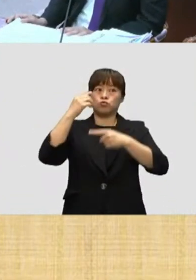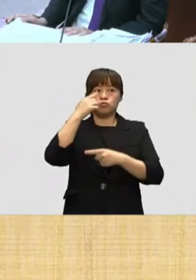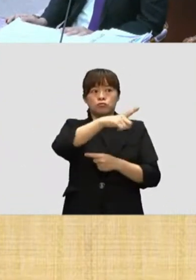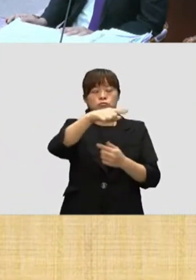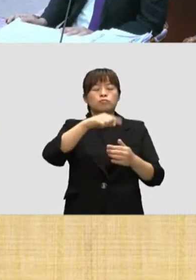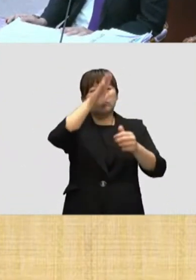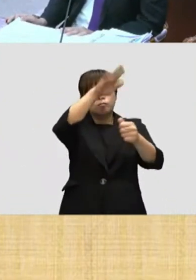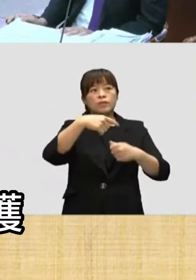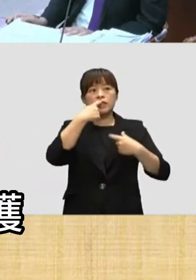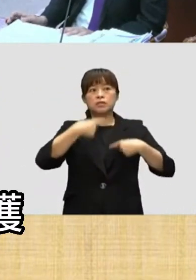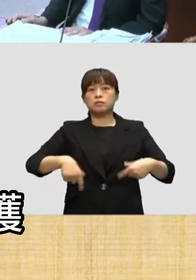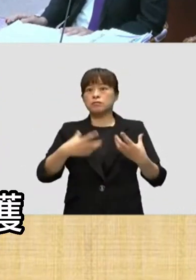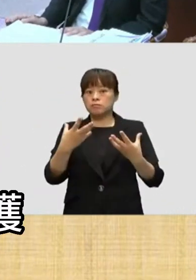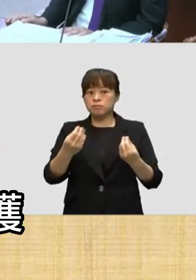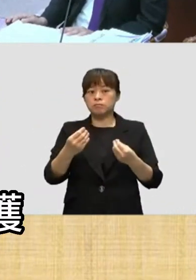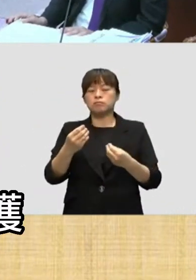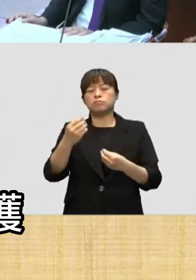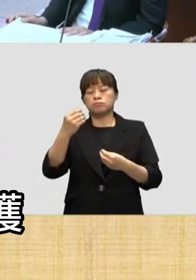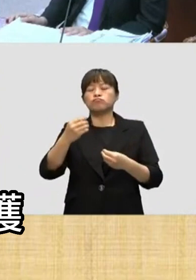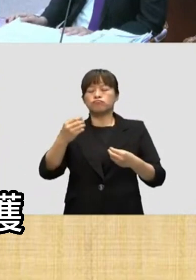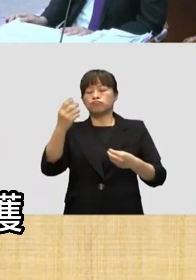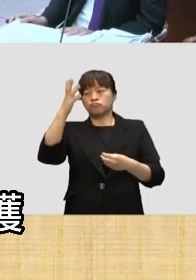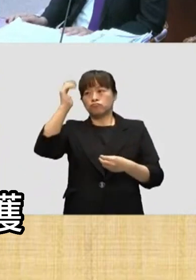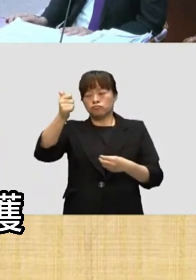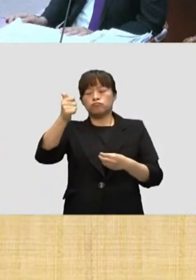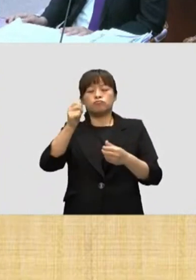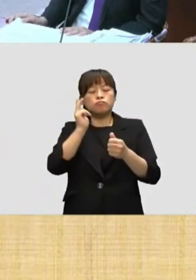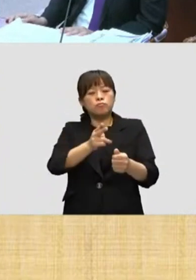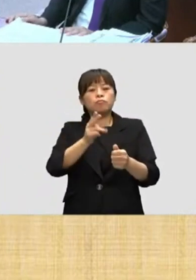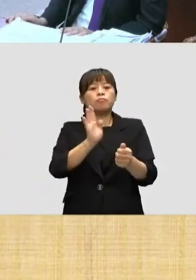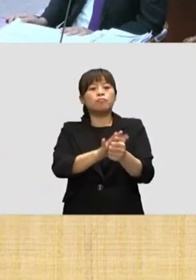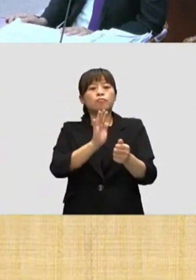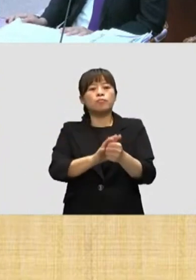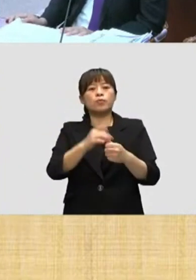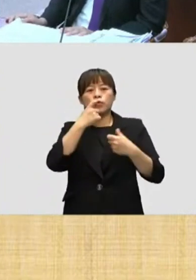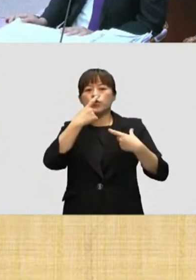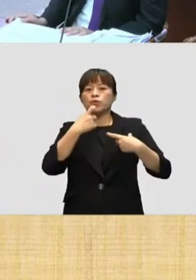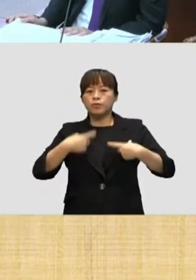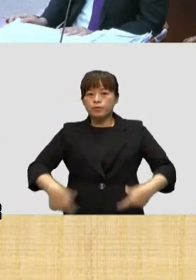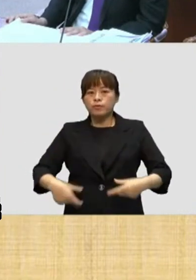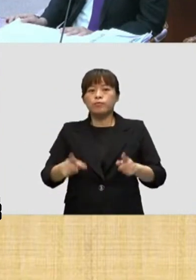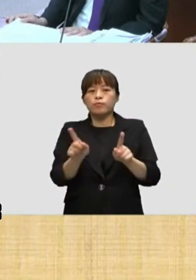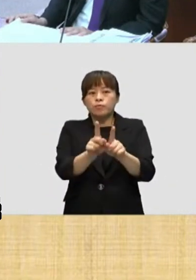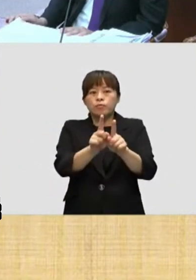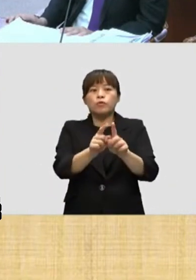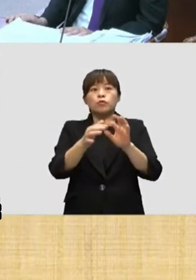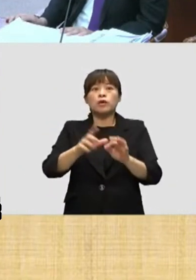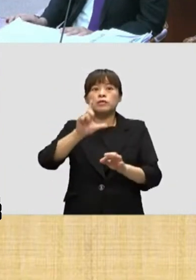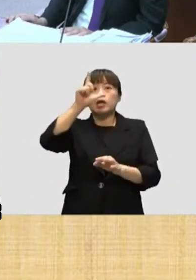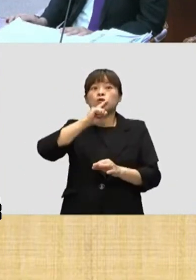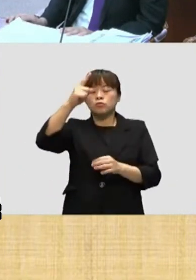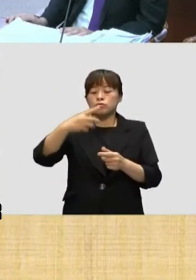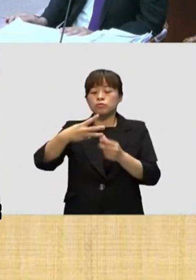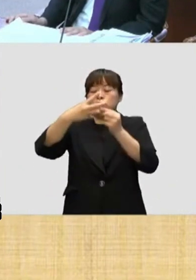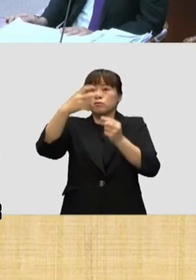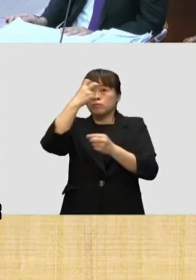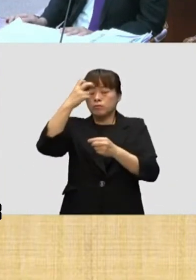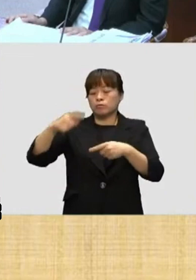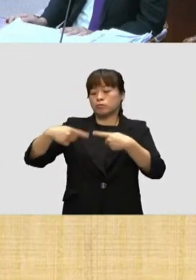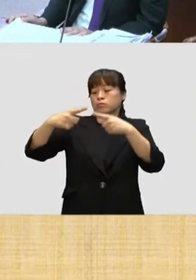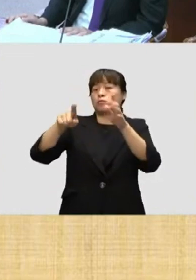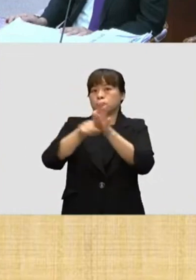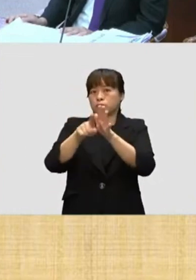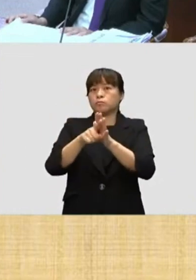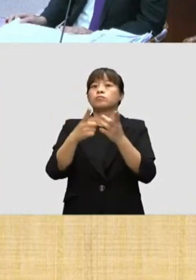选任辩护人，审判长应指定律师为其辩护，所以死刑的案件上诉三审再行延迟辩论